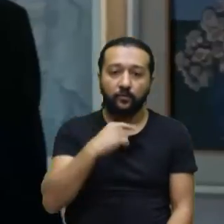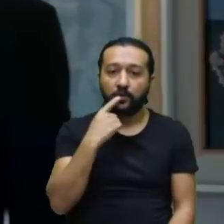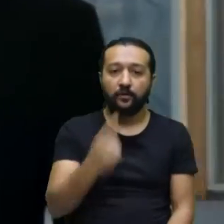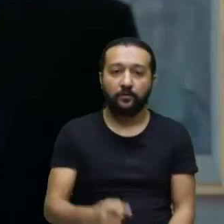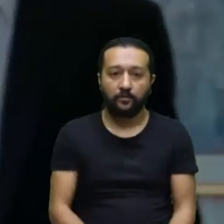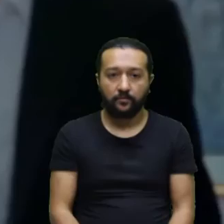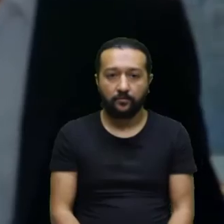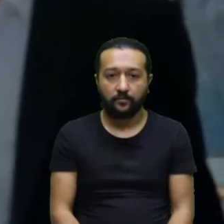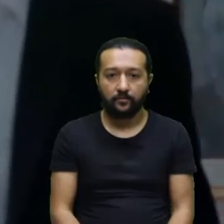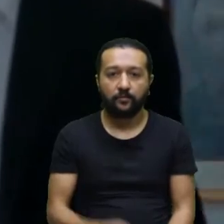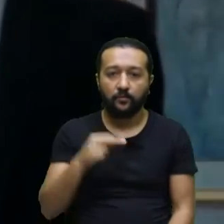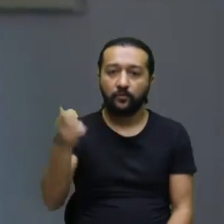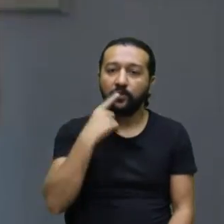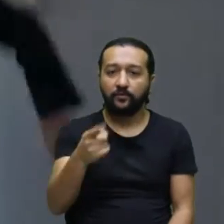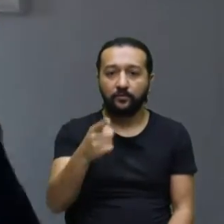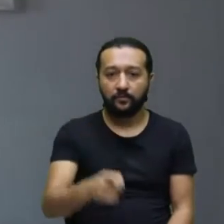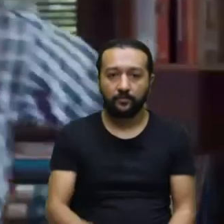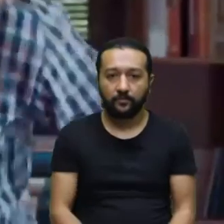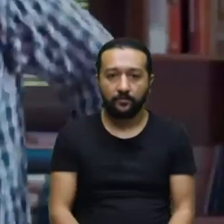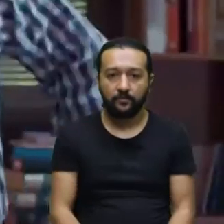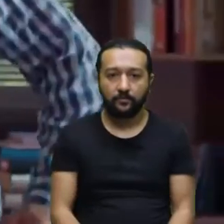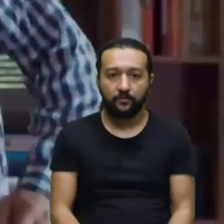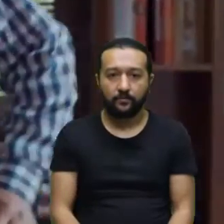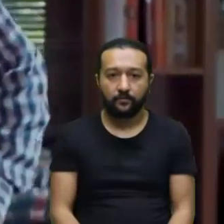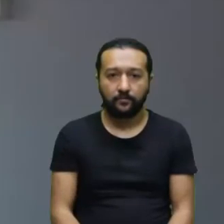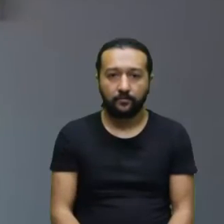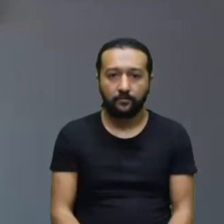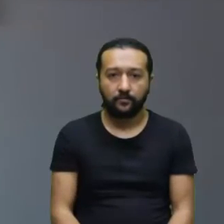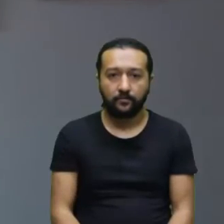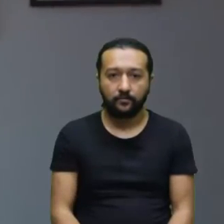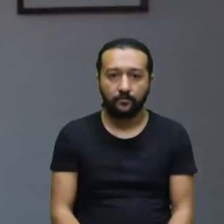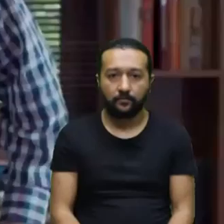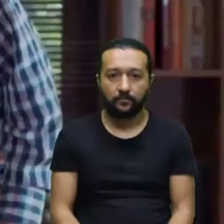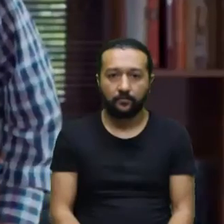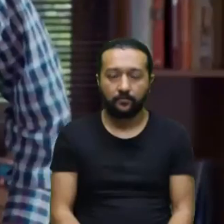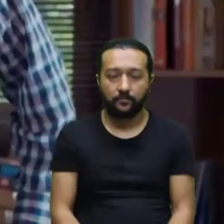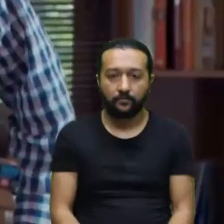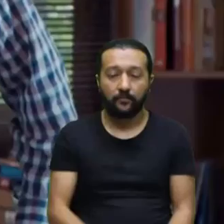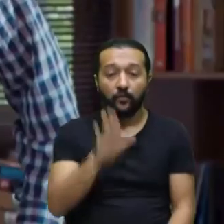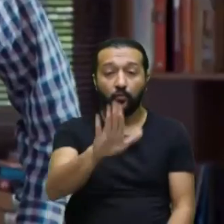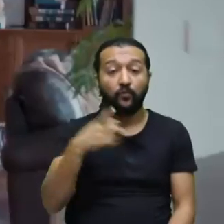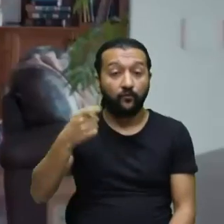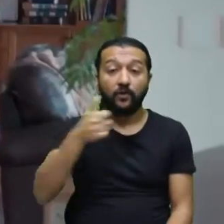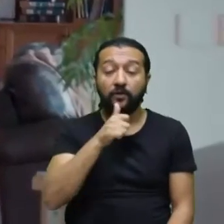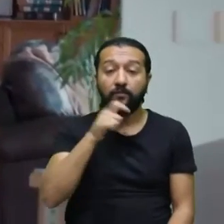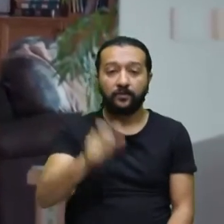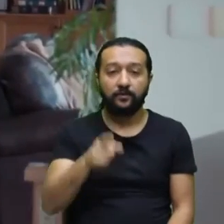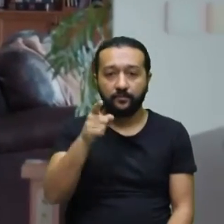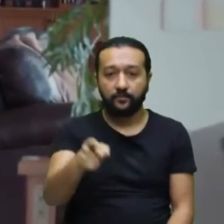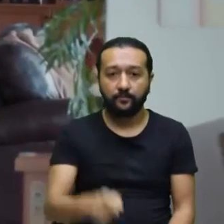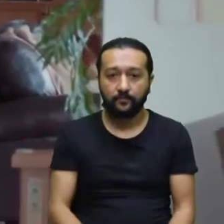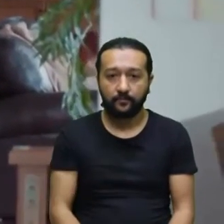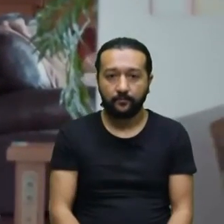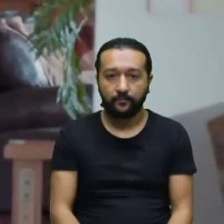Yürü! Yürü dedim sana! Yusuf gelip basamaklardakini kabzayla vurarak devirdi. Kıpırdama, vururum adamı! Yusuf